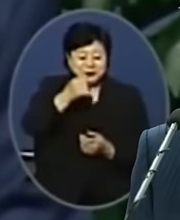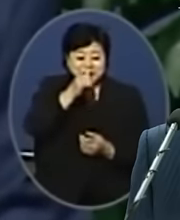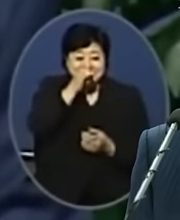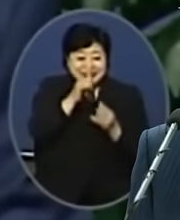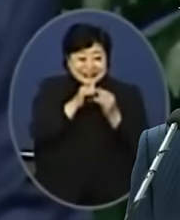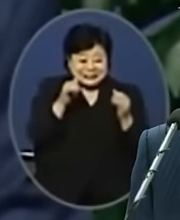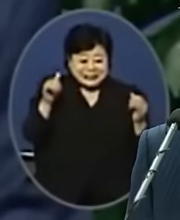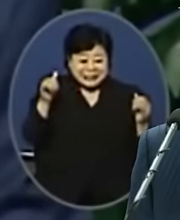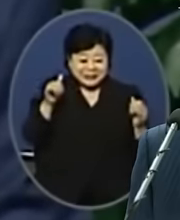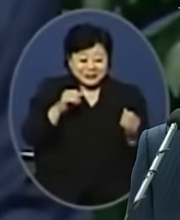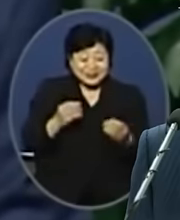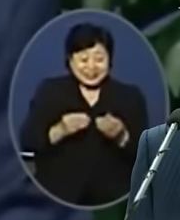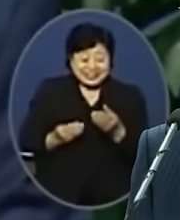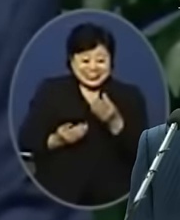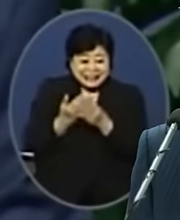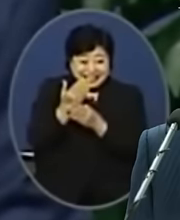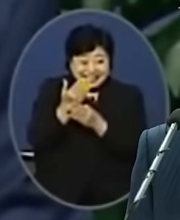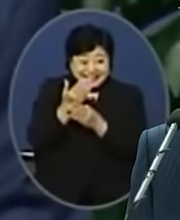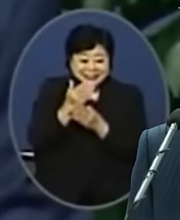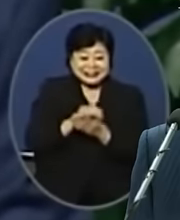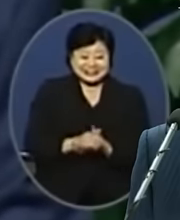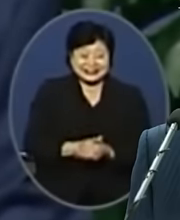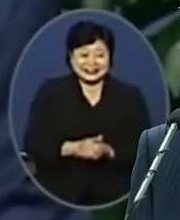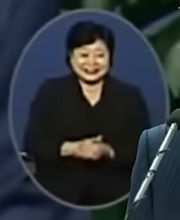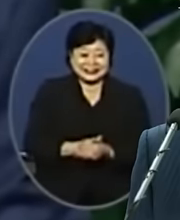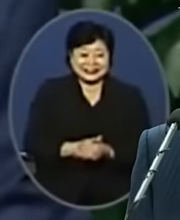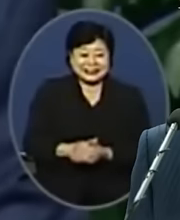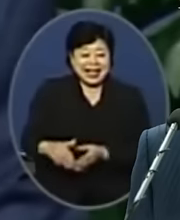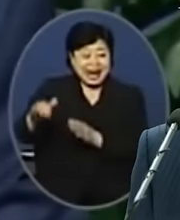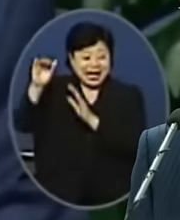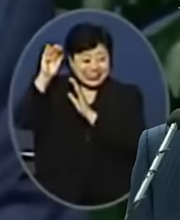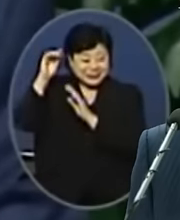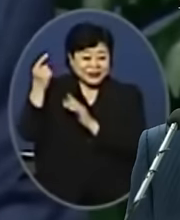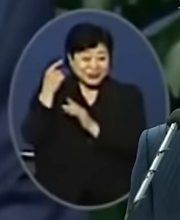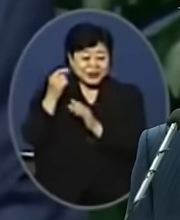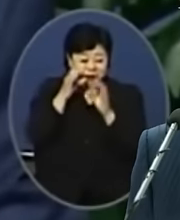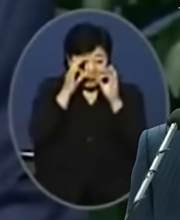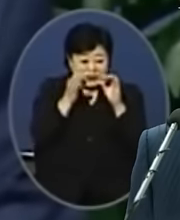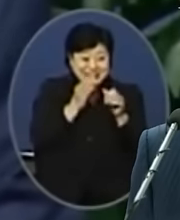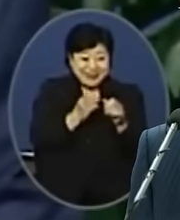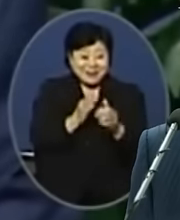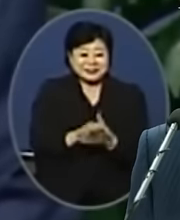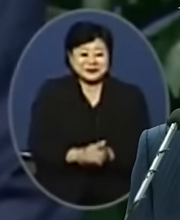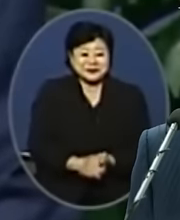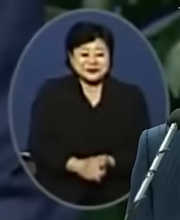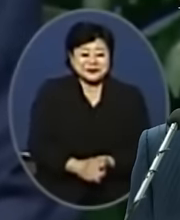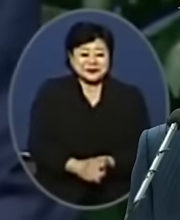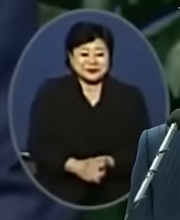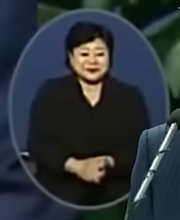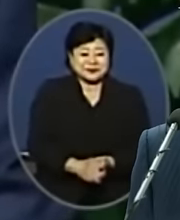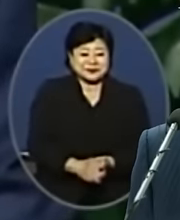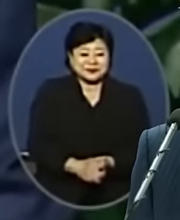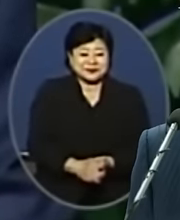자에게 어떠한 일이 일어난지 단단히 귀를 기울여서 들어주시기 바랍니다.